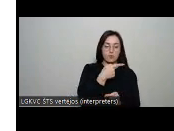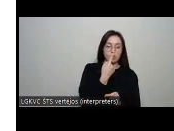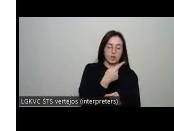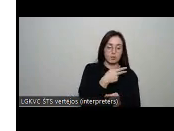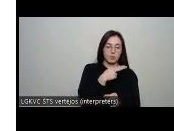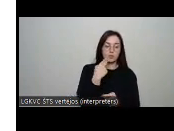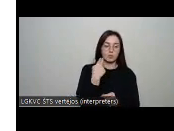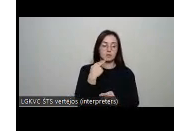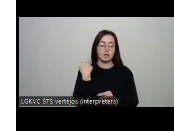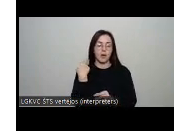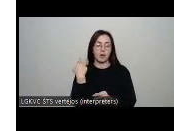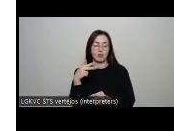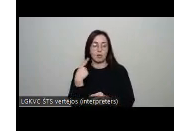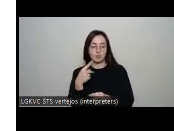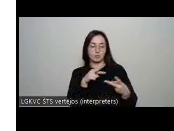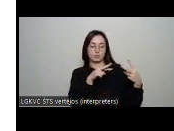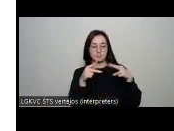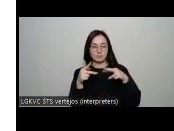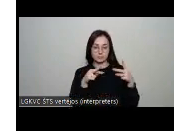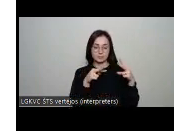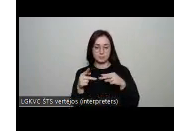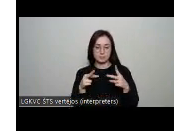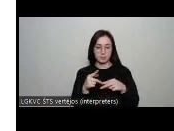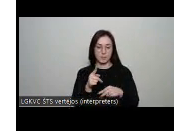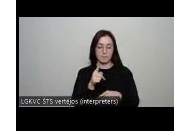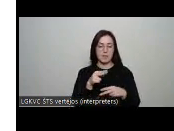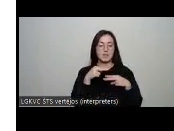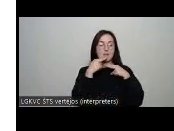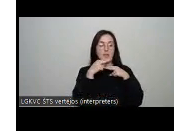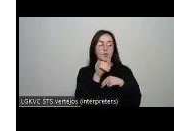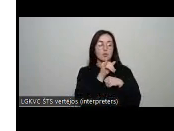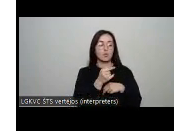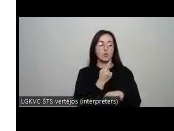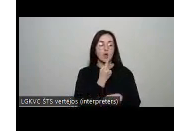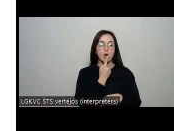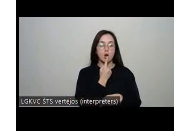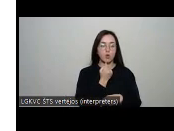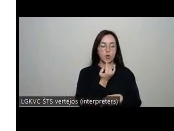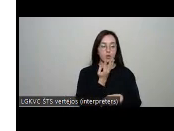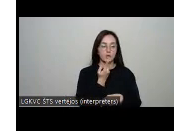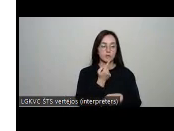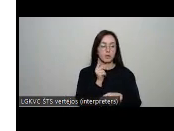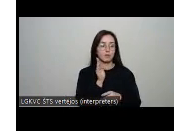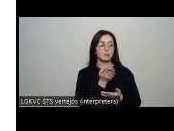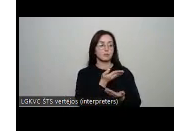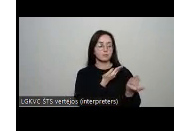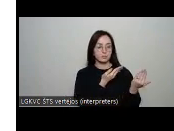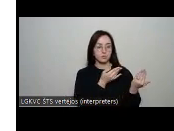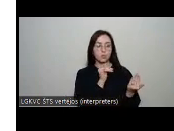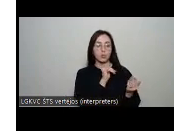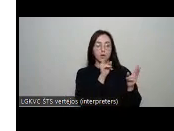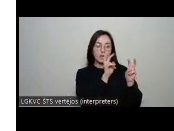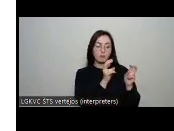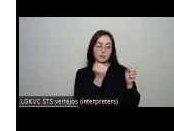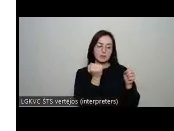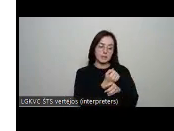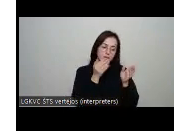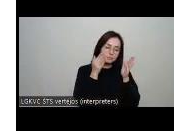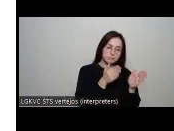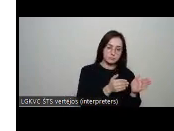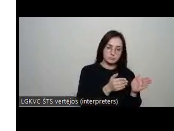į anglų kalbą panašiai, bet atkreipkime dėmesį į raudonas spalva pažymėtas temas, į kurias dėmesį